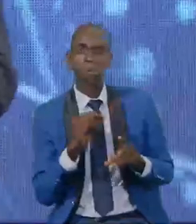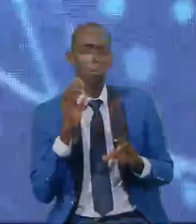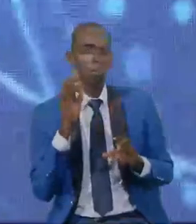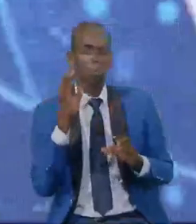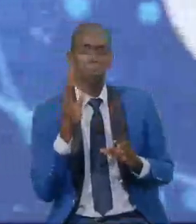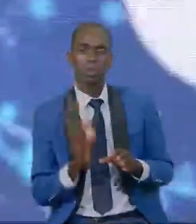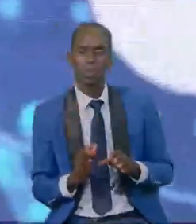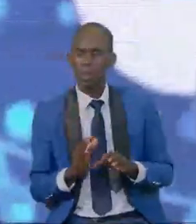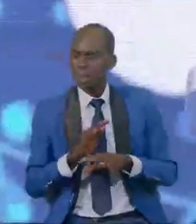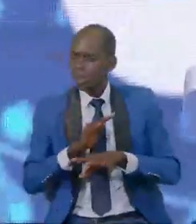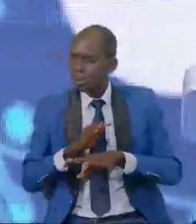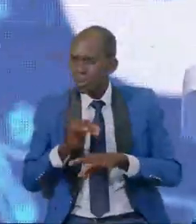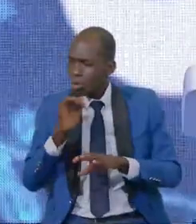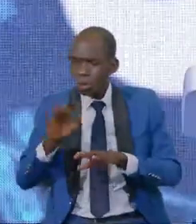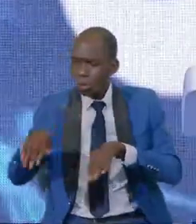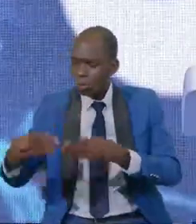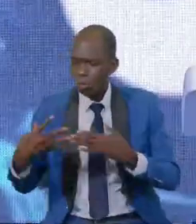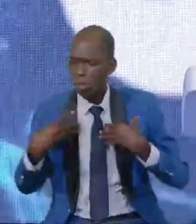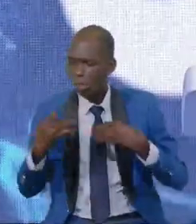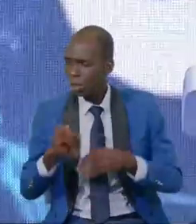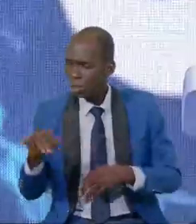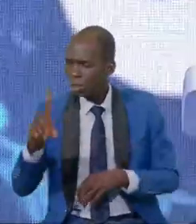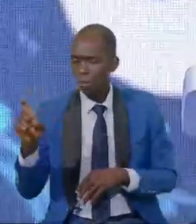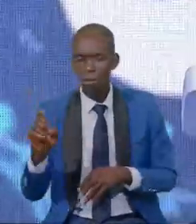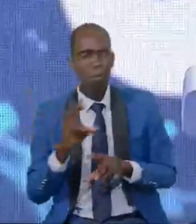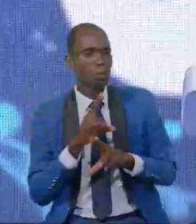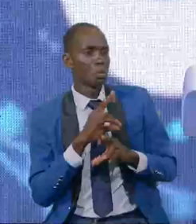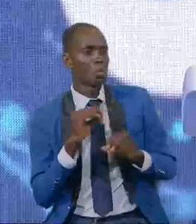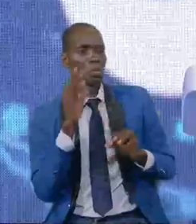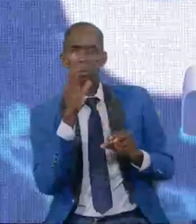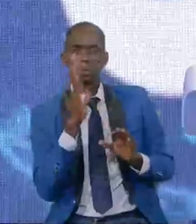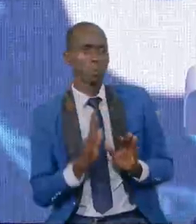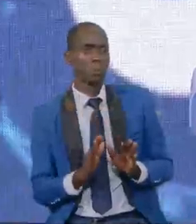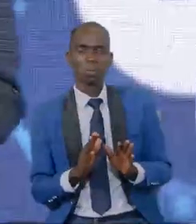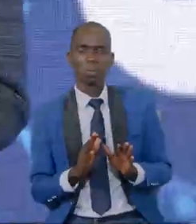pasteur. Il ne t'a même pas guéri? Non, pasteur.